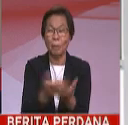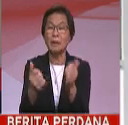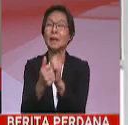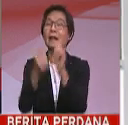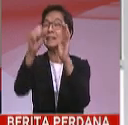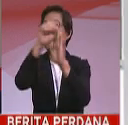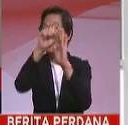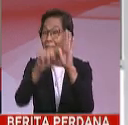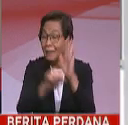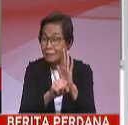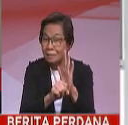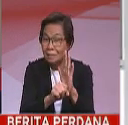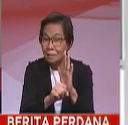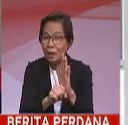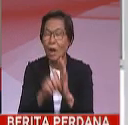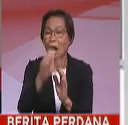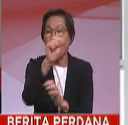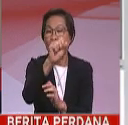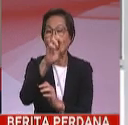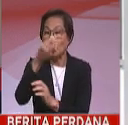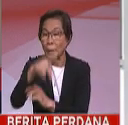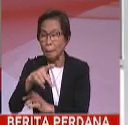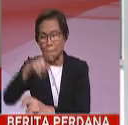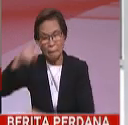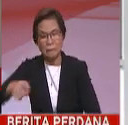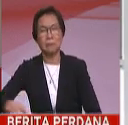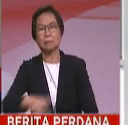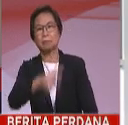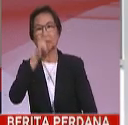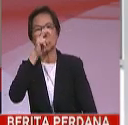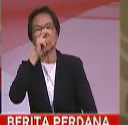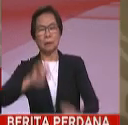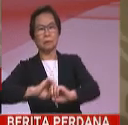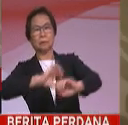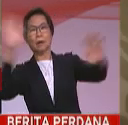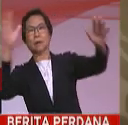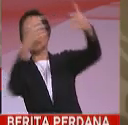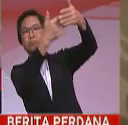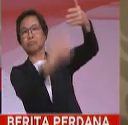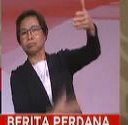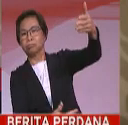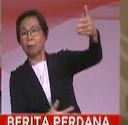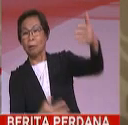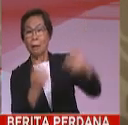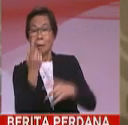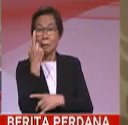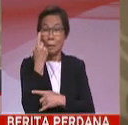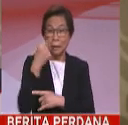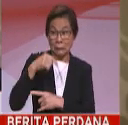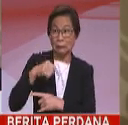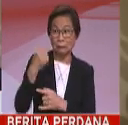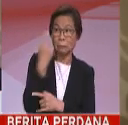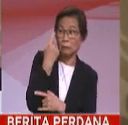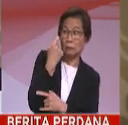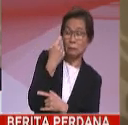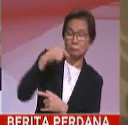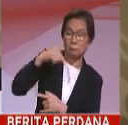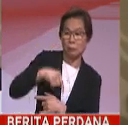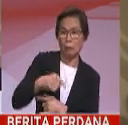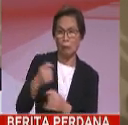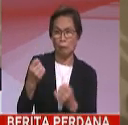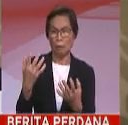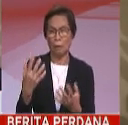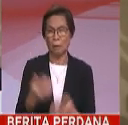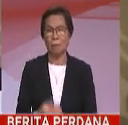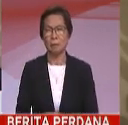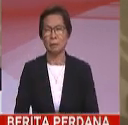lah, SOP tu mesti ketat dan jelas. Lately ramai yang dah